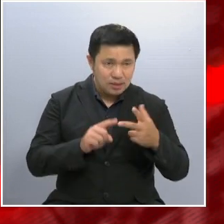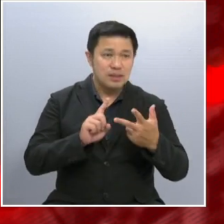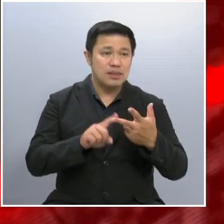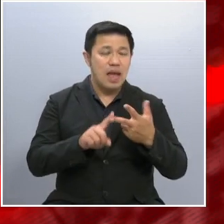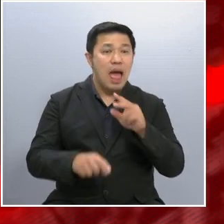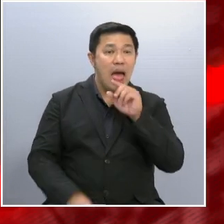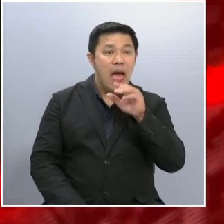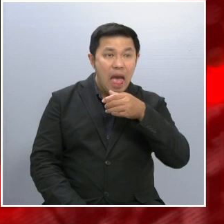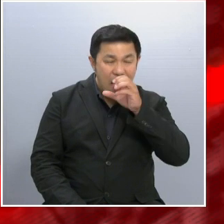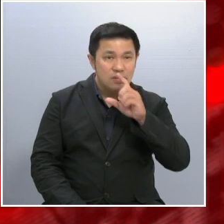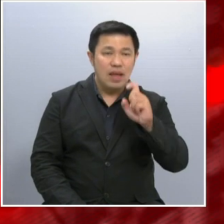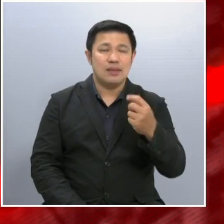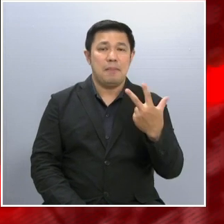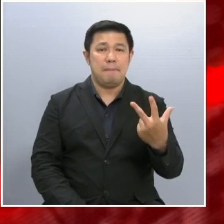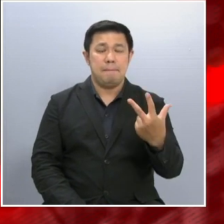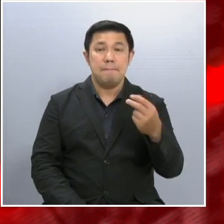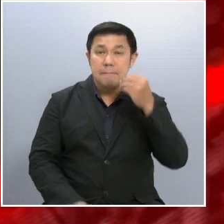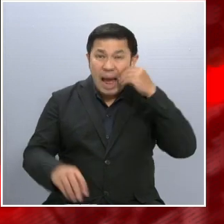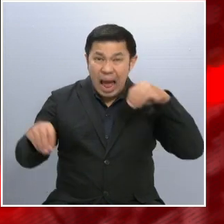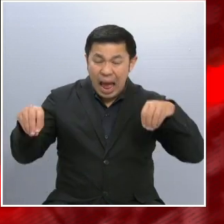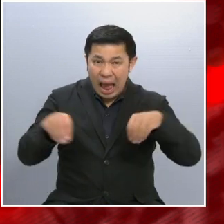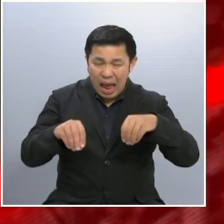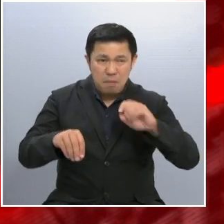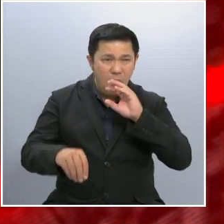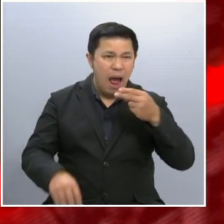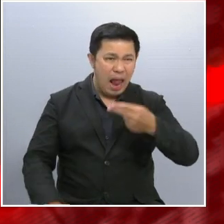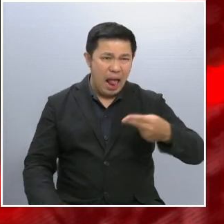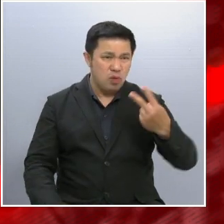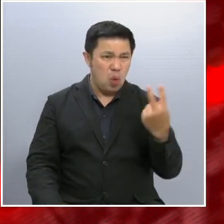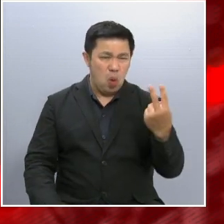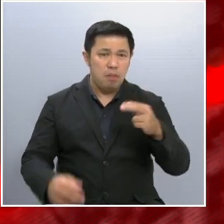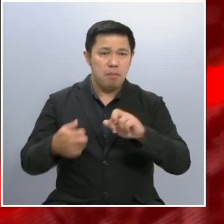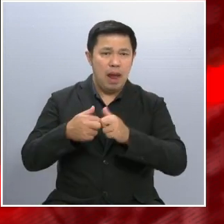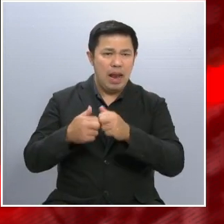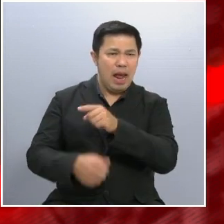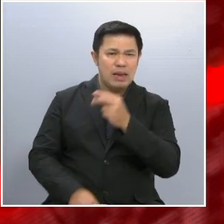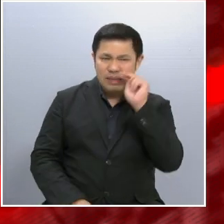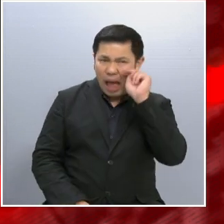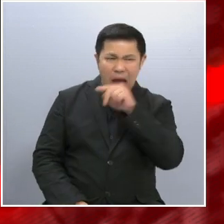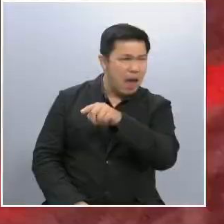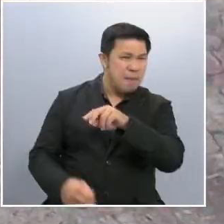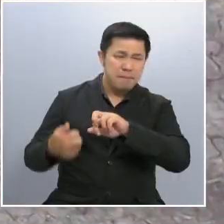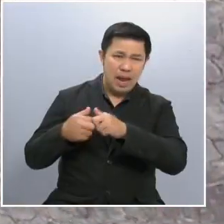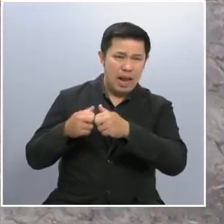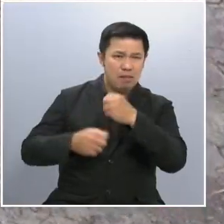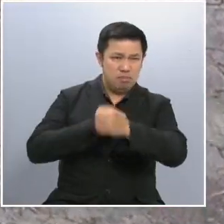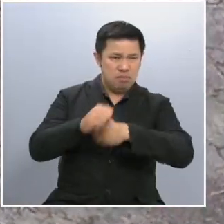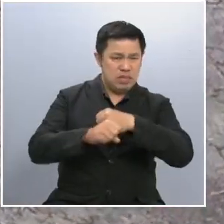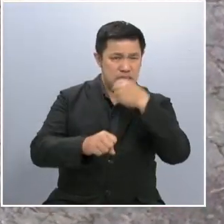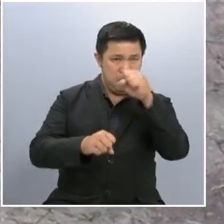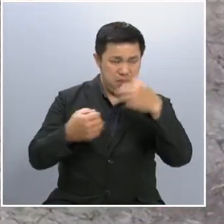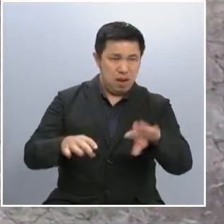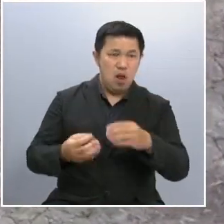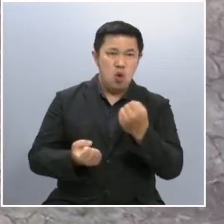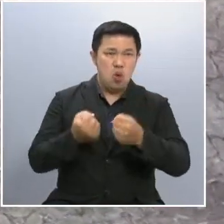อกว่าคือก่อนหน้านี้ทางหลานทั้ง2คนมีปัญหากับน้าเขยมาตลอดมีปัญหากันมาเป็น10ปีเรื่องที่